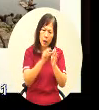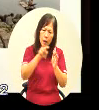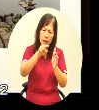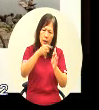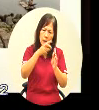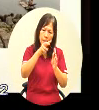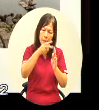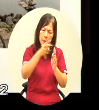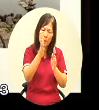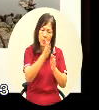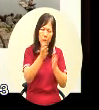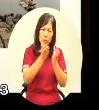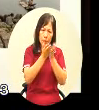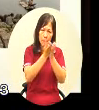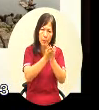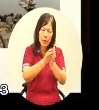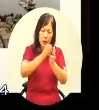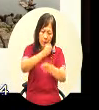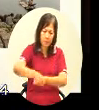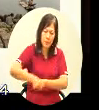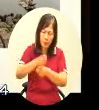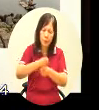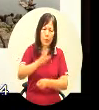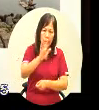的白岸，